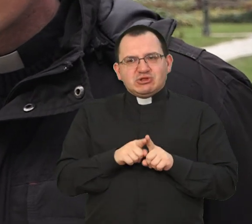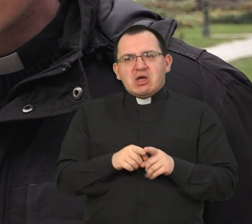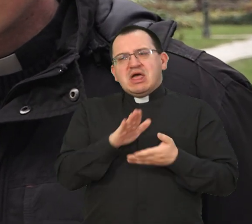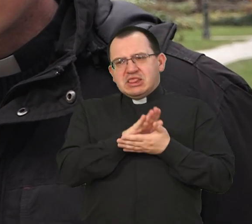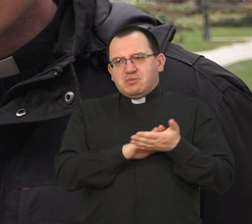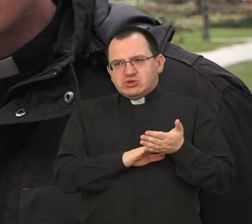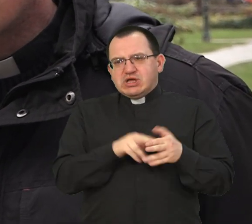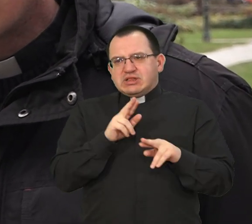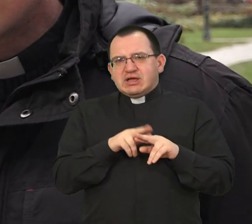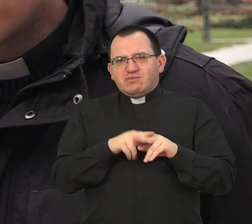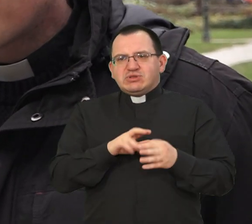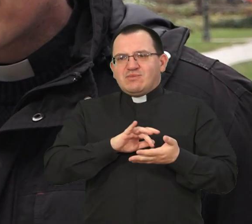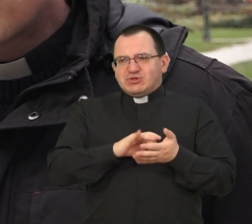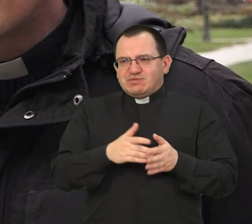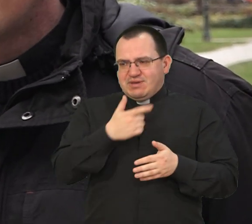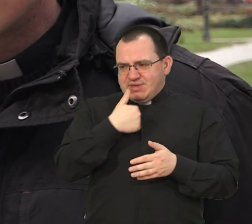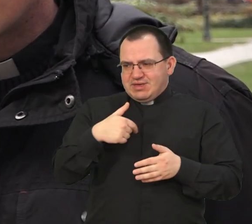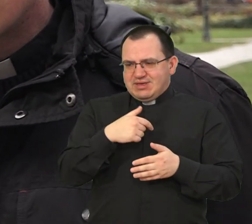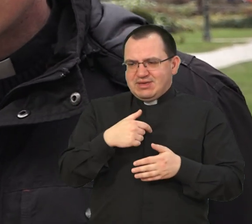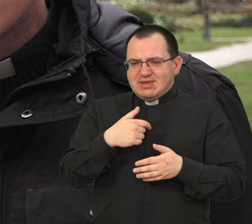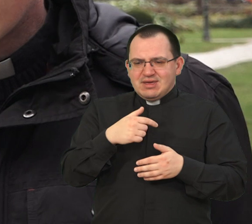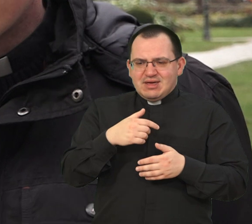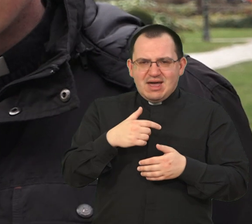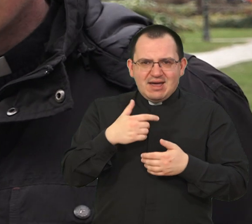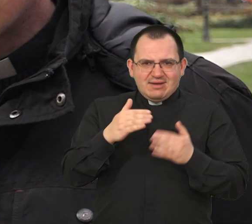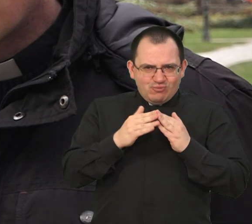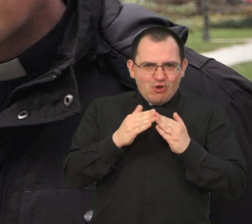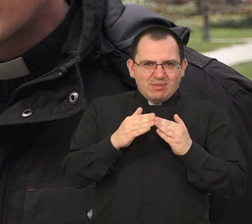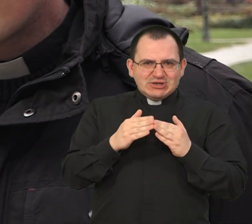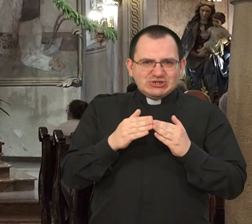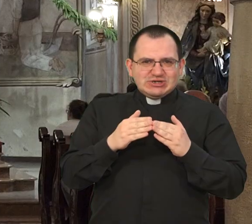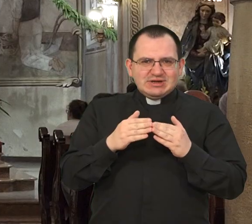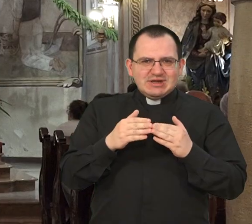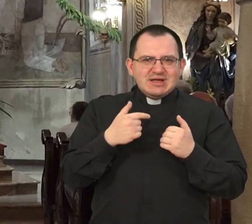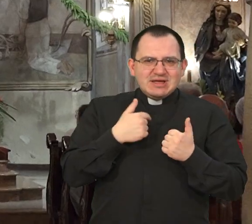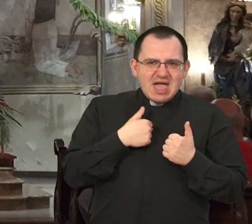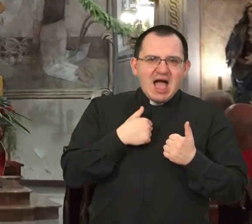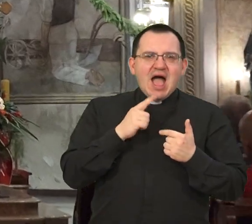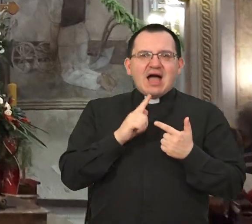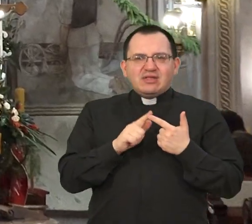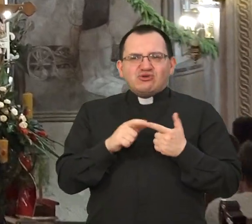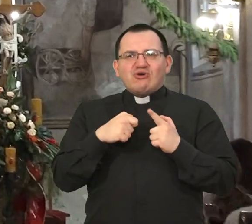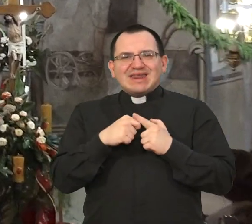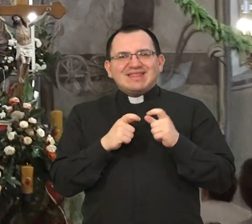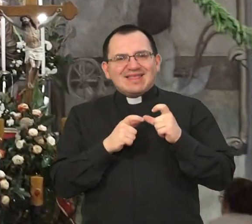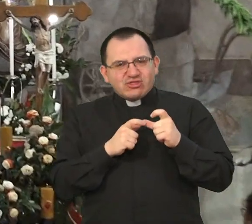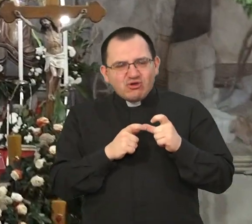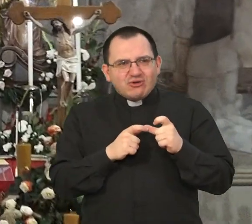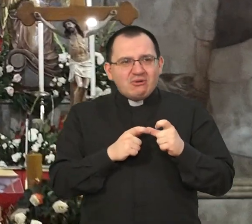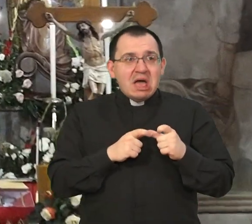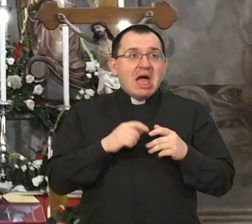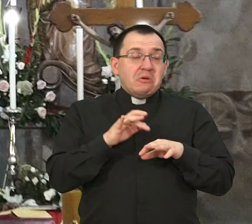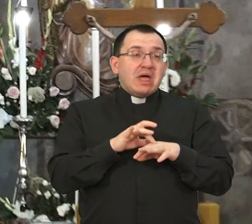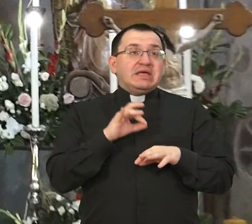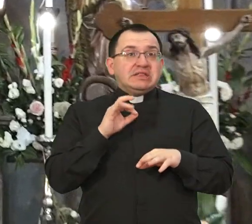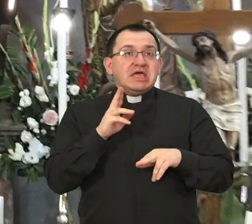ćemo sve odraditi mi domaći, svećenici, veličasni Kristijan Stojko i ja. A onda ideja je da bi koji put pozvali